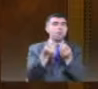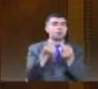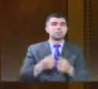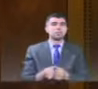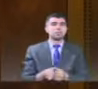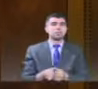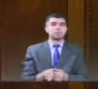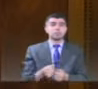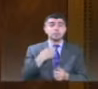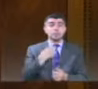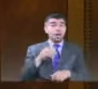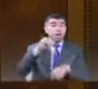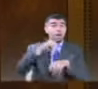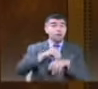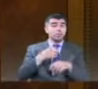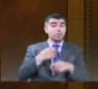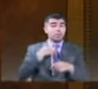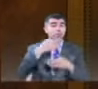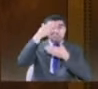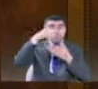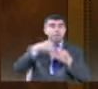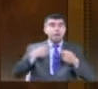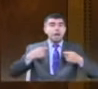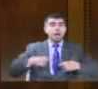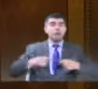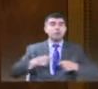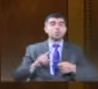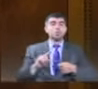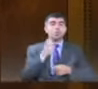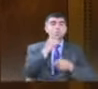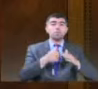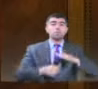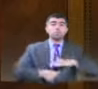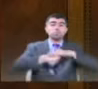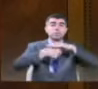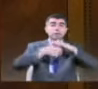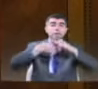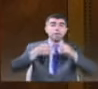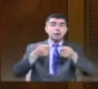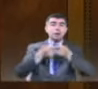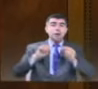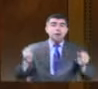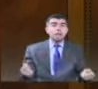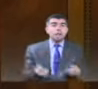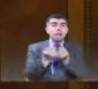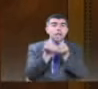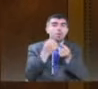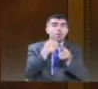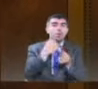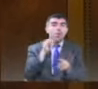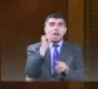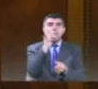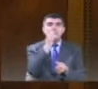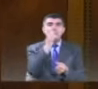وجدر الإشارة إلى أن المغرب يترأس منذ 2009 مبادرة المنظمة من أجل التنمية من جانب دول منطقة الشرق العربي